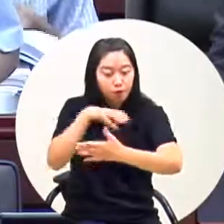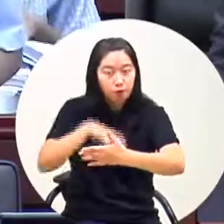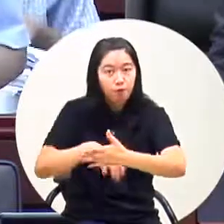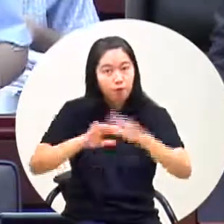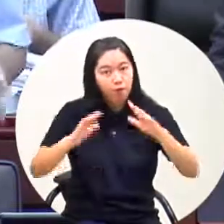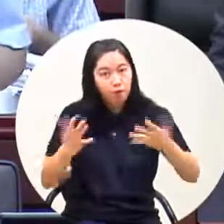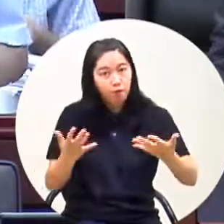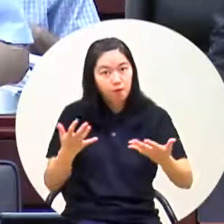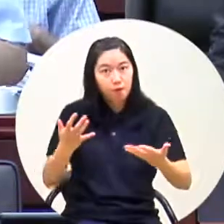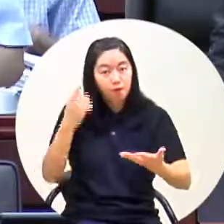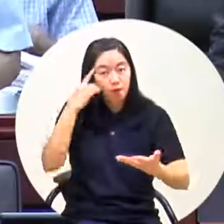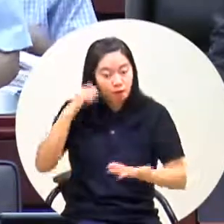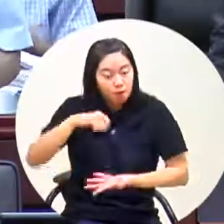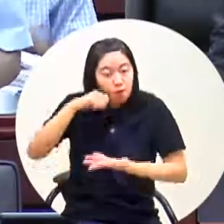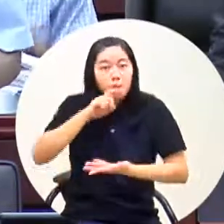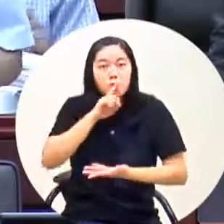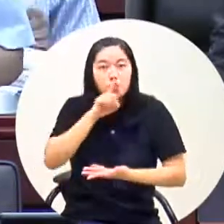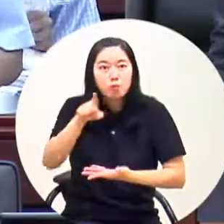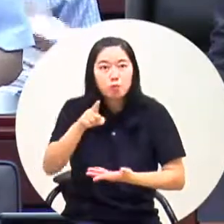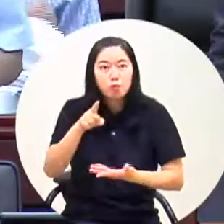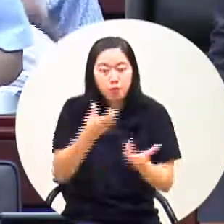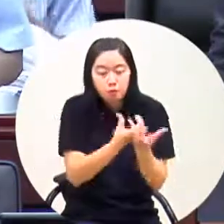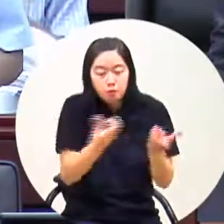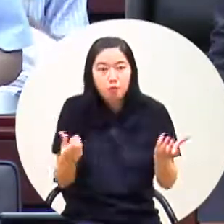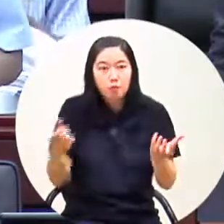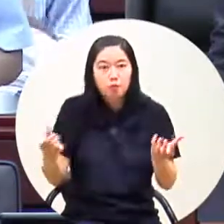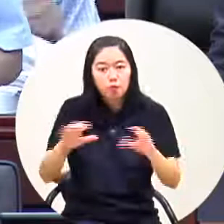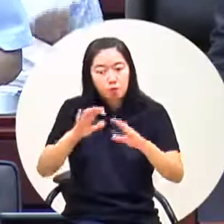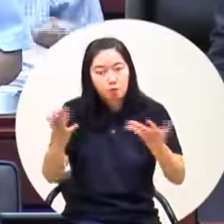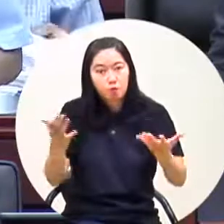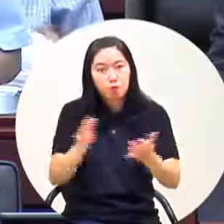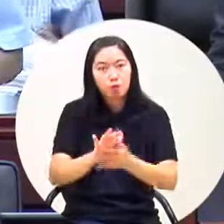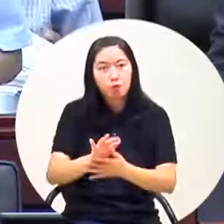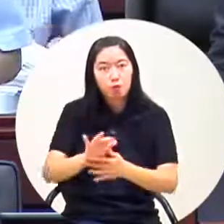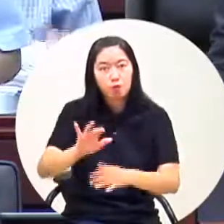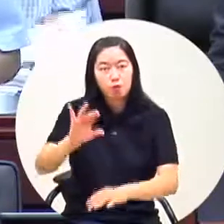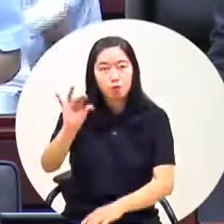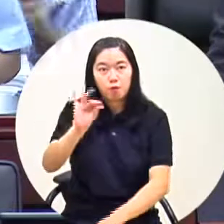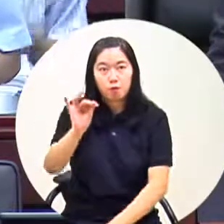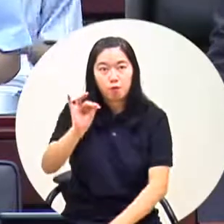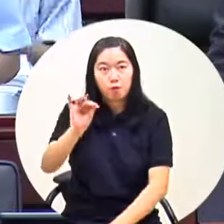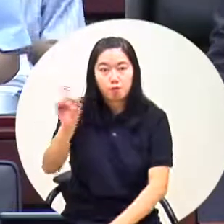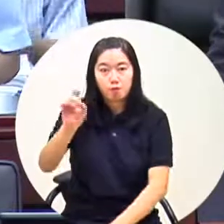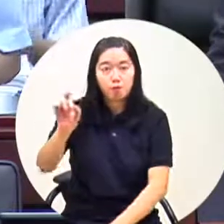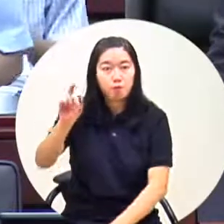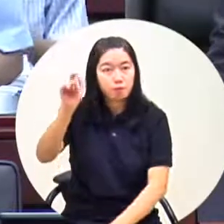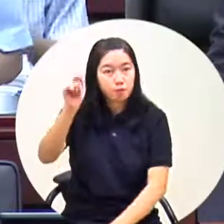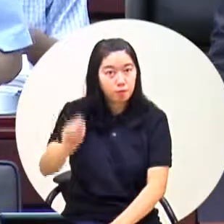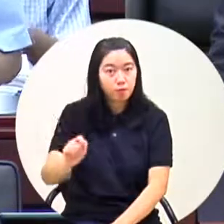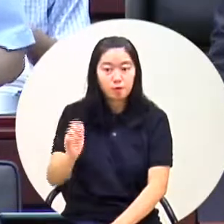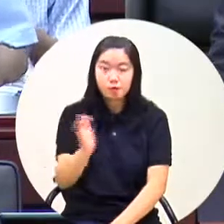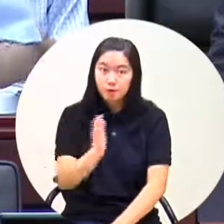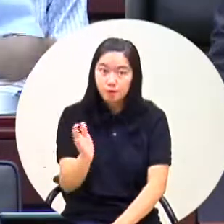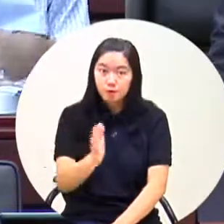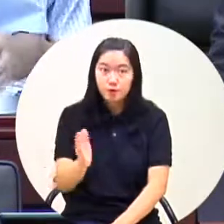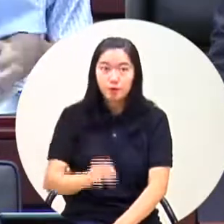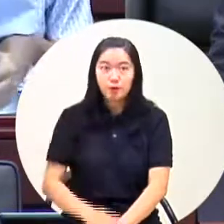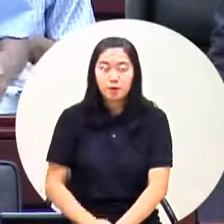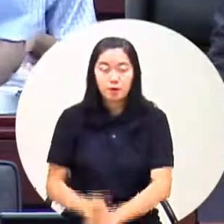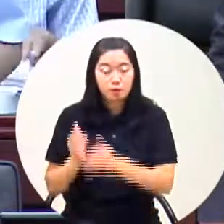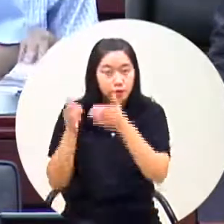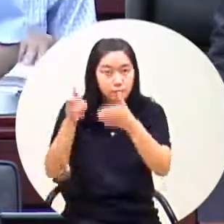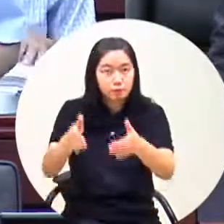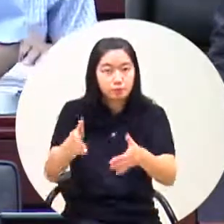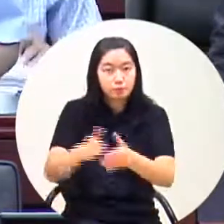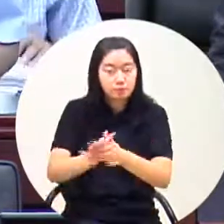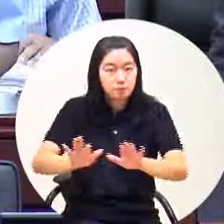会有有切出来，大概会有110亿左右啦，哈，110亿左右是针对我们